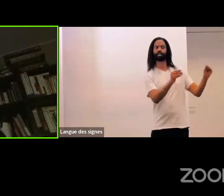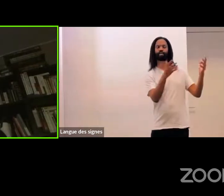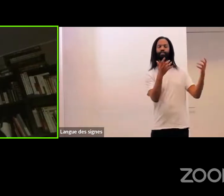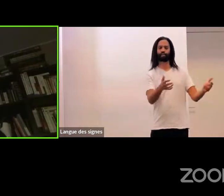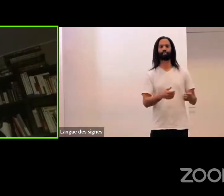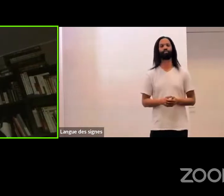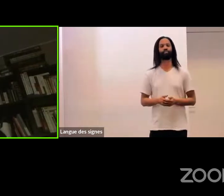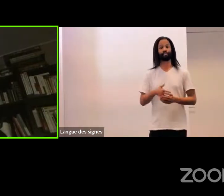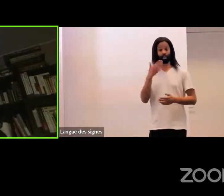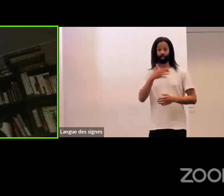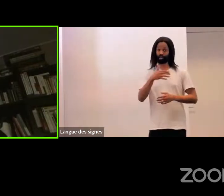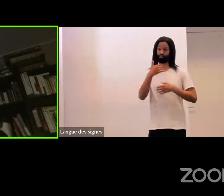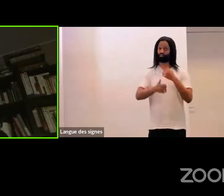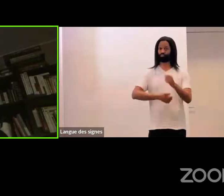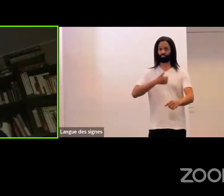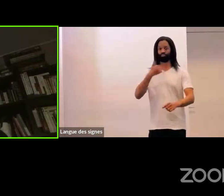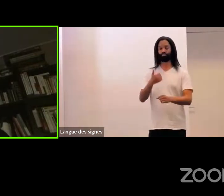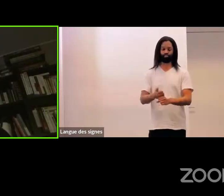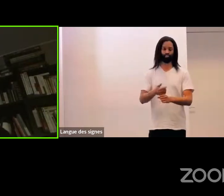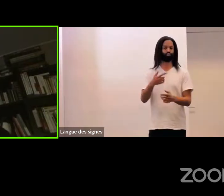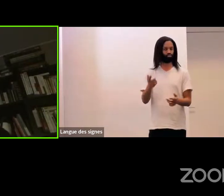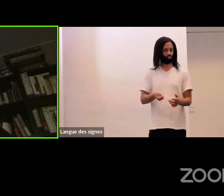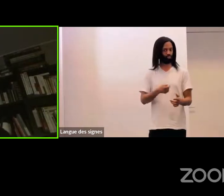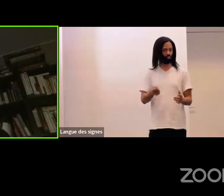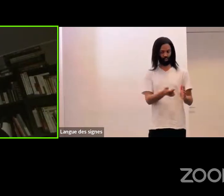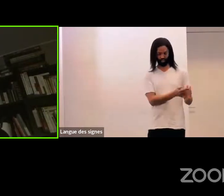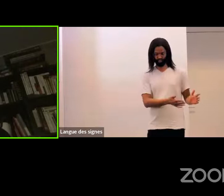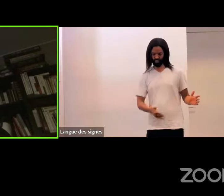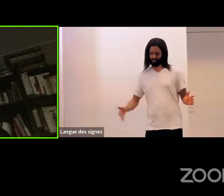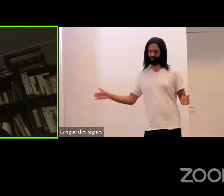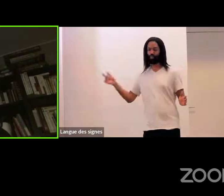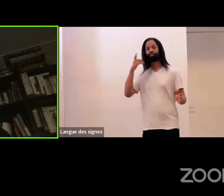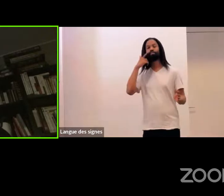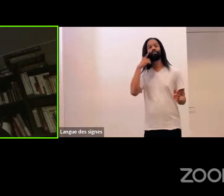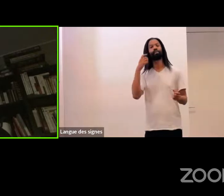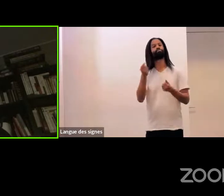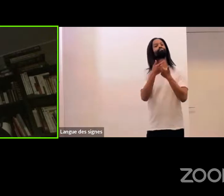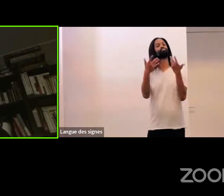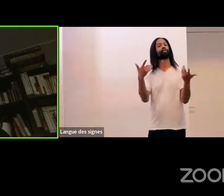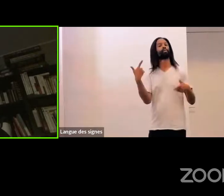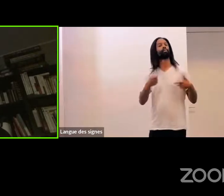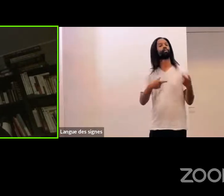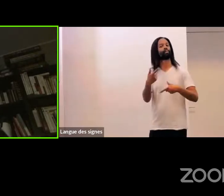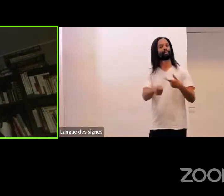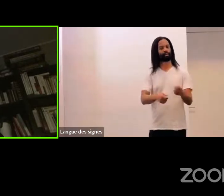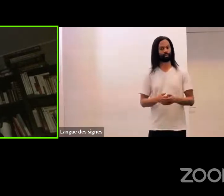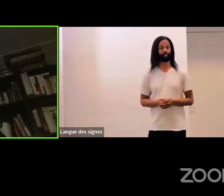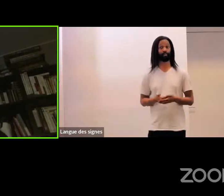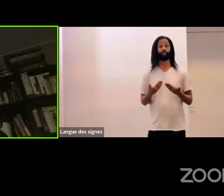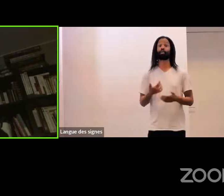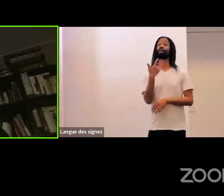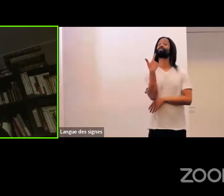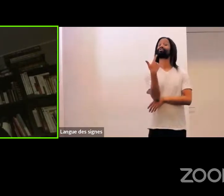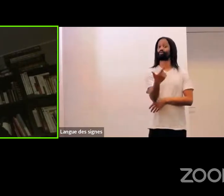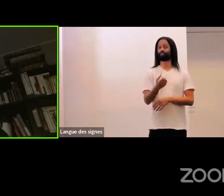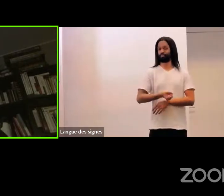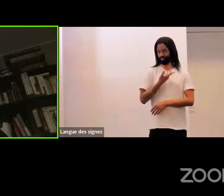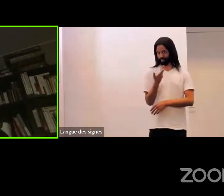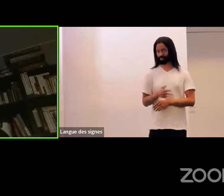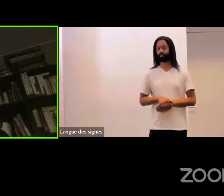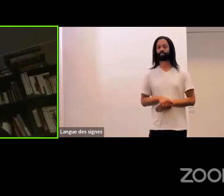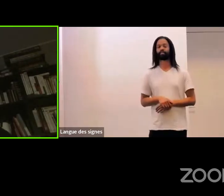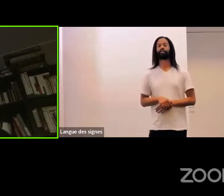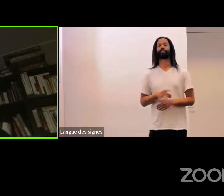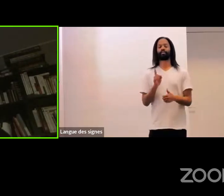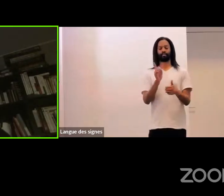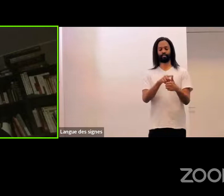délibérations qui prévoient ces acquisitions. Il s'agit ici et cette fois-ci de deux œuvres, une qui est actuellement